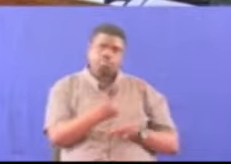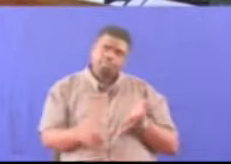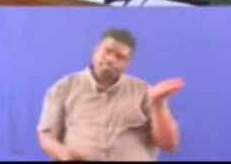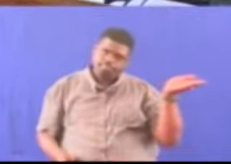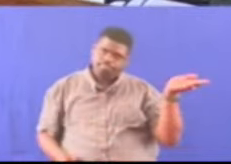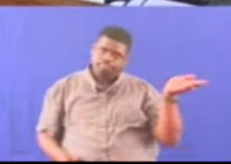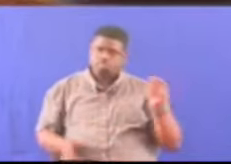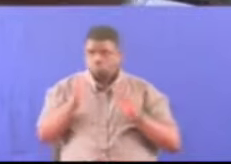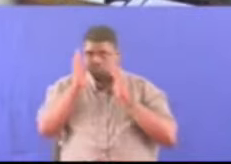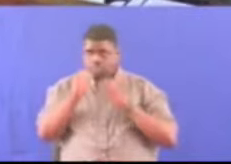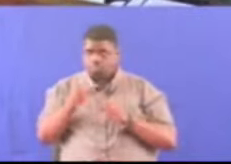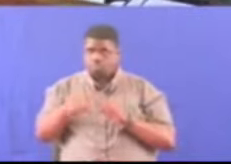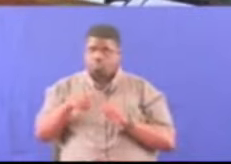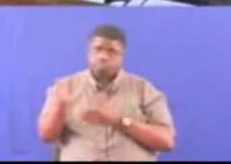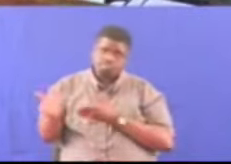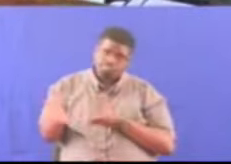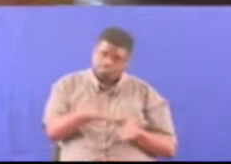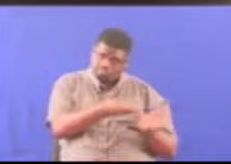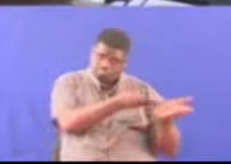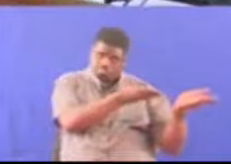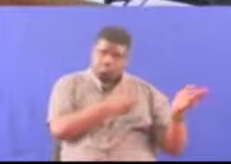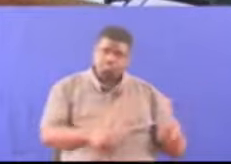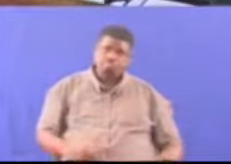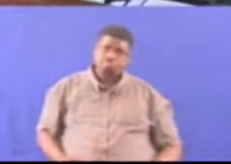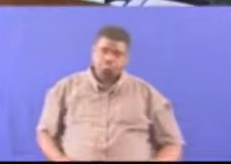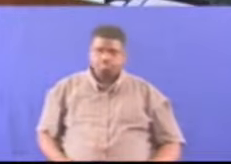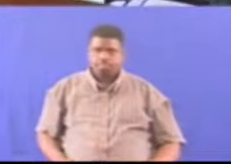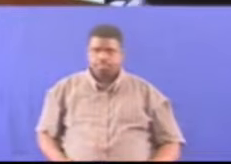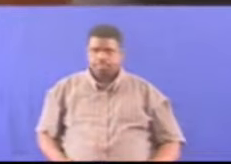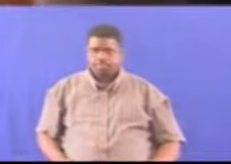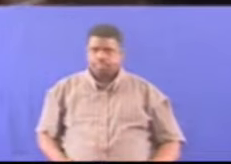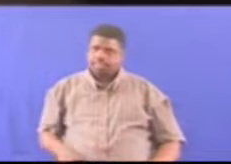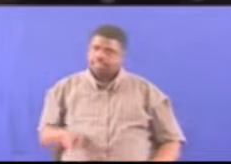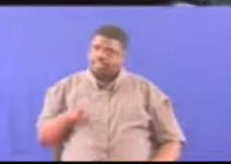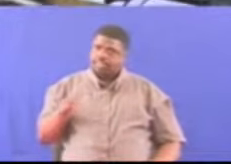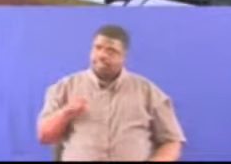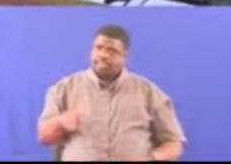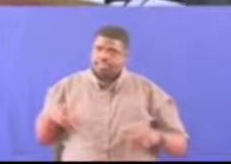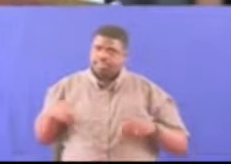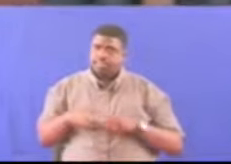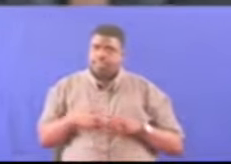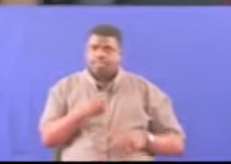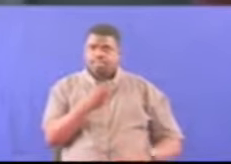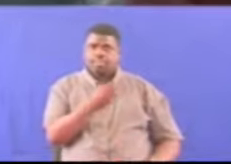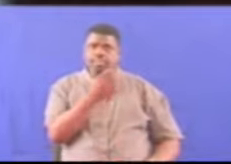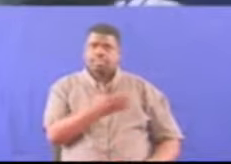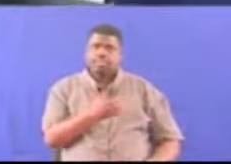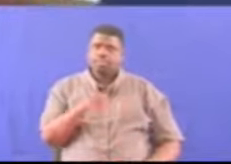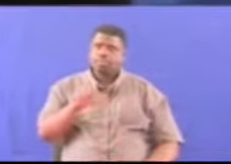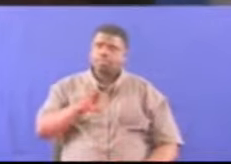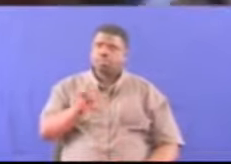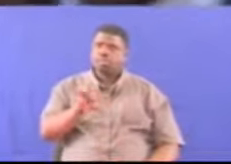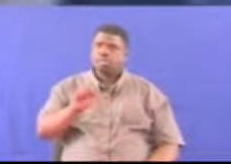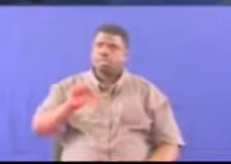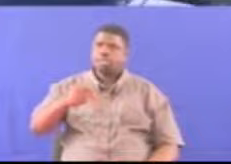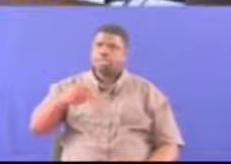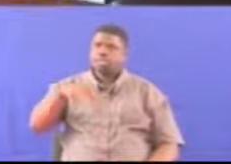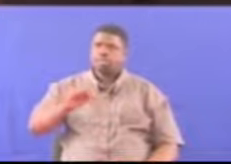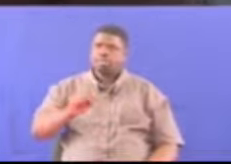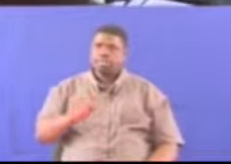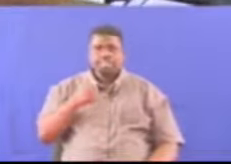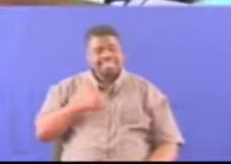bunge, karibuni kwenye viti. Hii kamati 2025 Mwagama simu zitakuwa nyingi